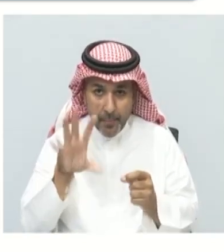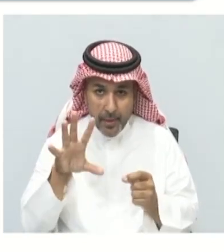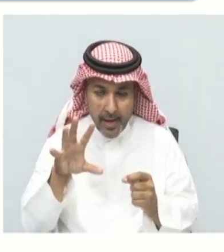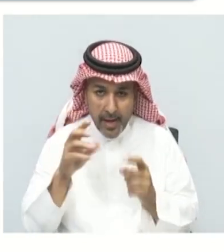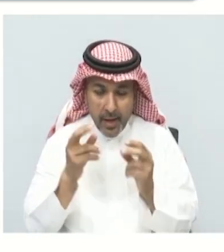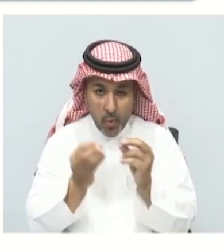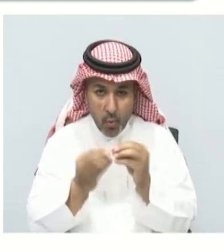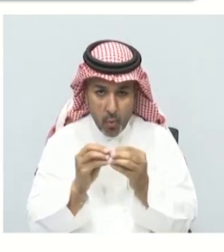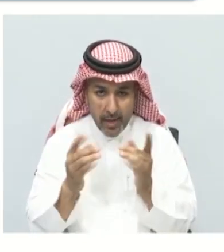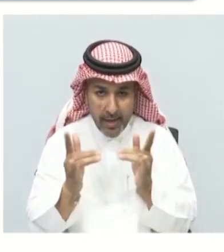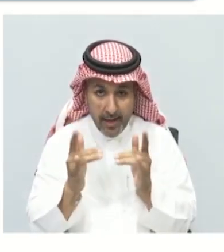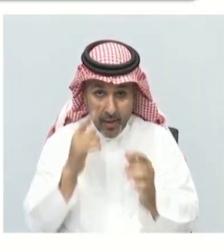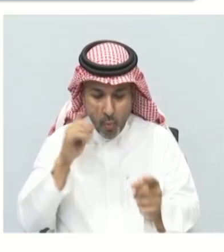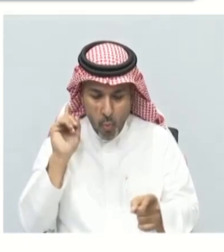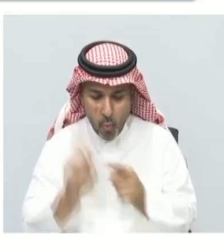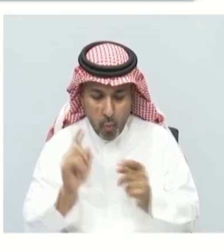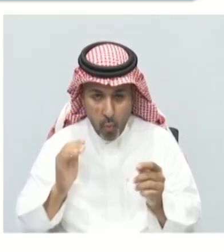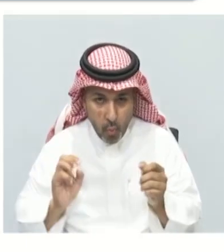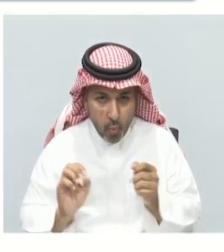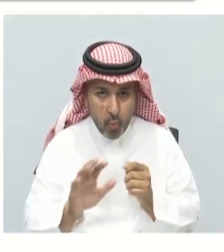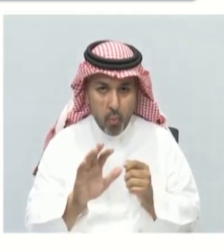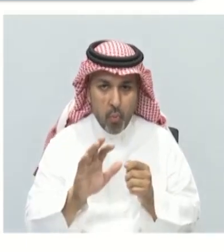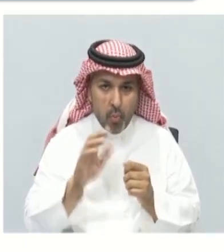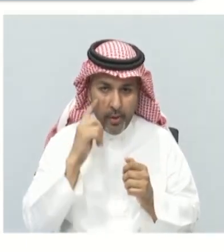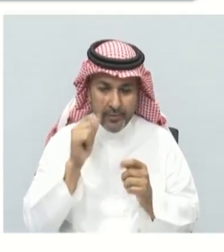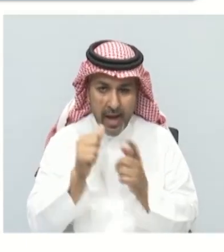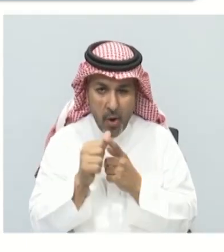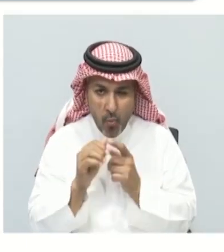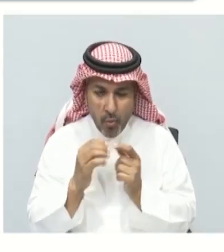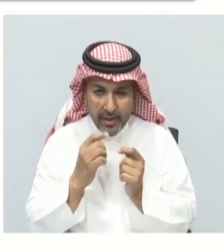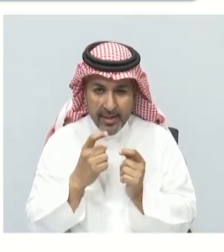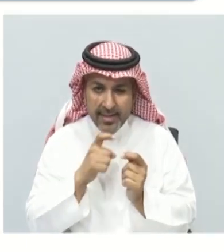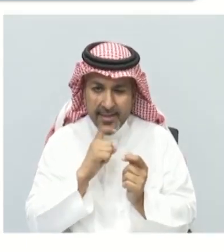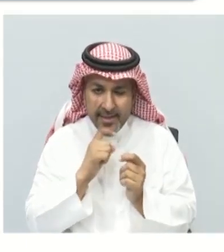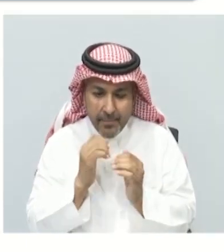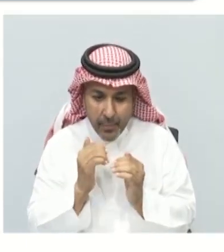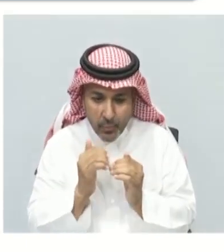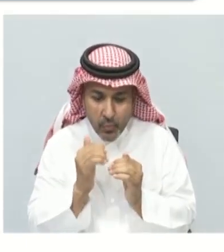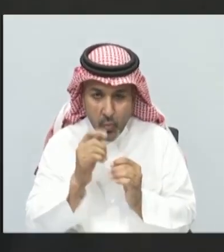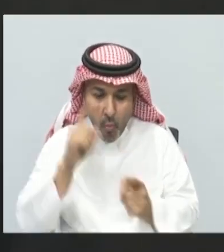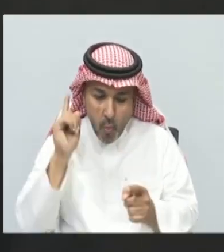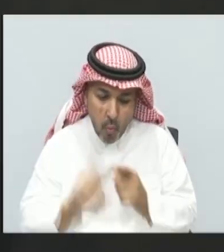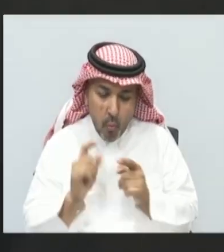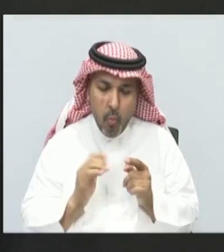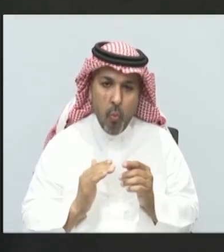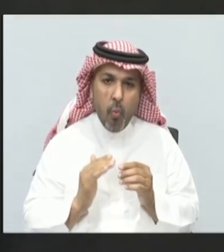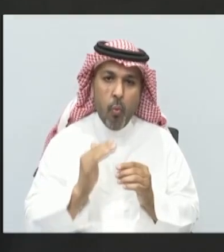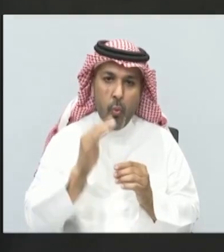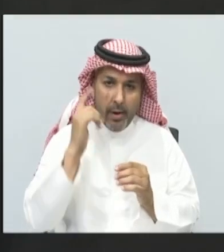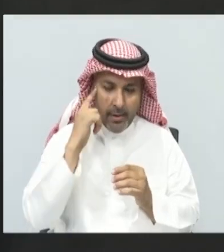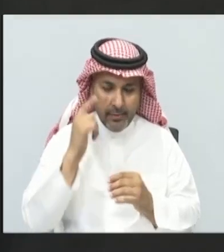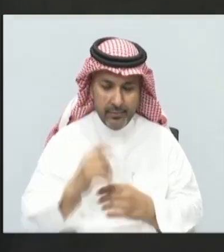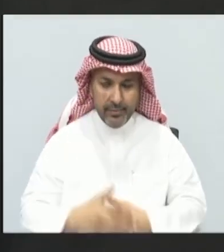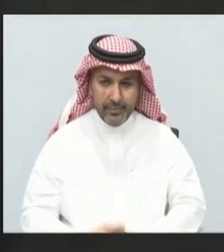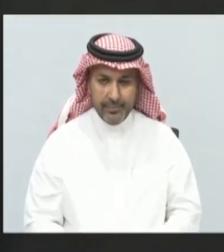يتغير موقع السياره في اثناء تزايد سرعتها طبعا لحظه الصافره ولحظه الانطلاق تكون او تكون كل